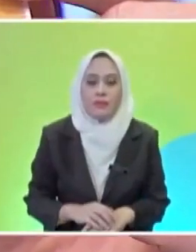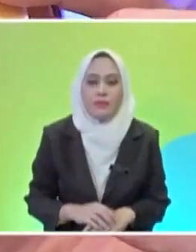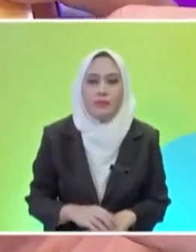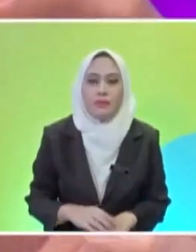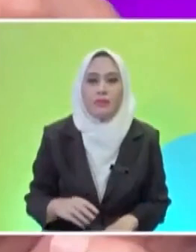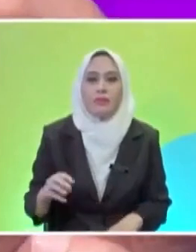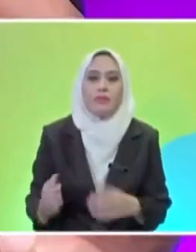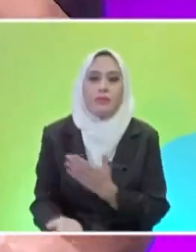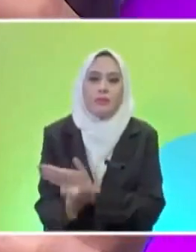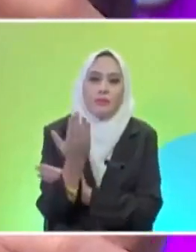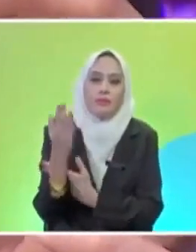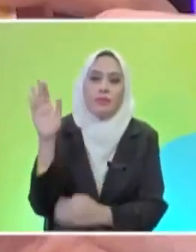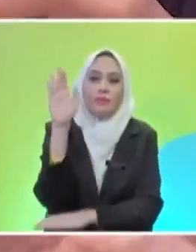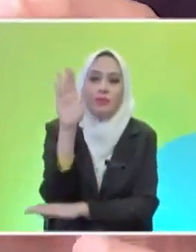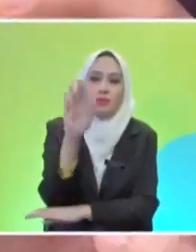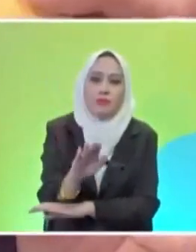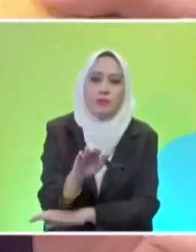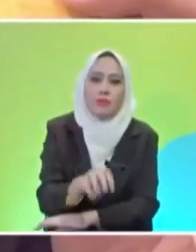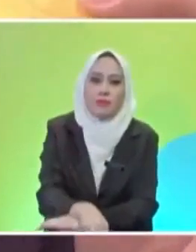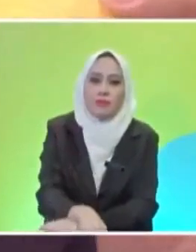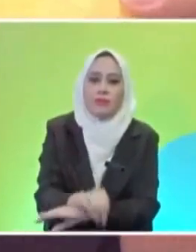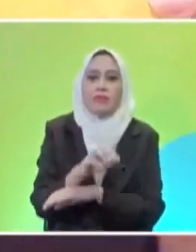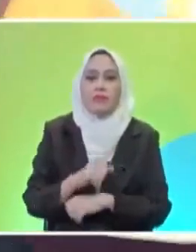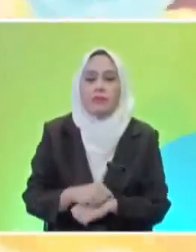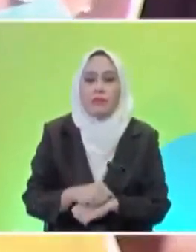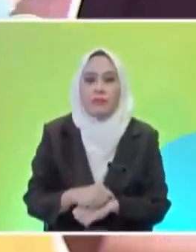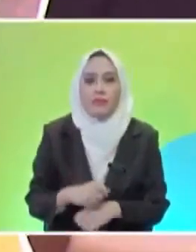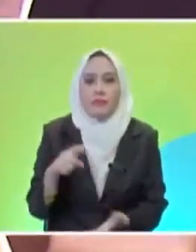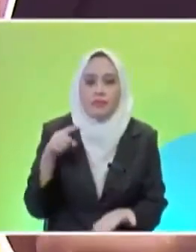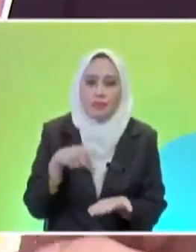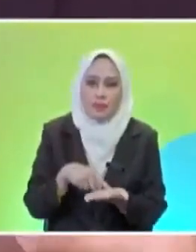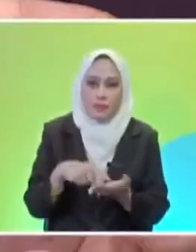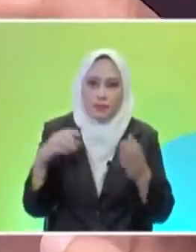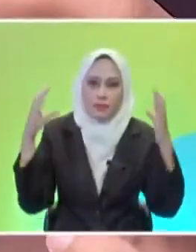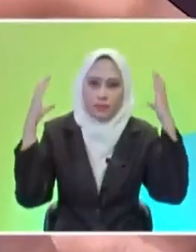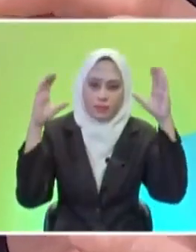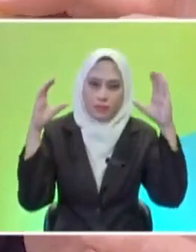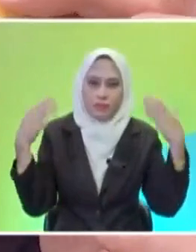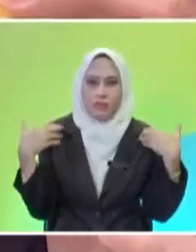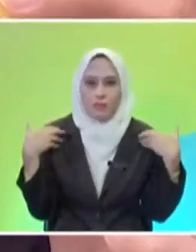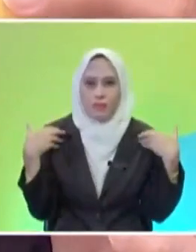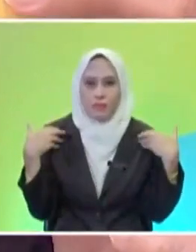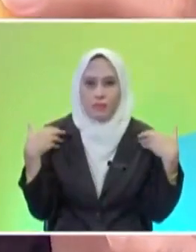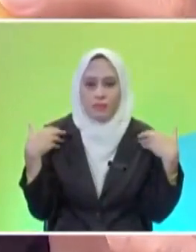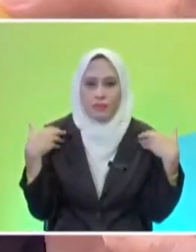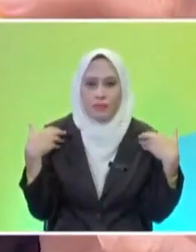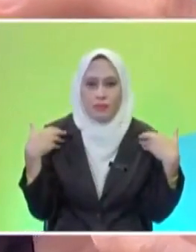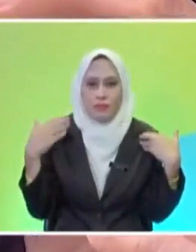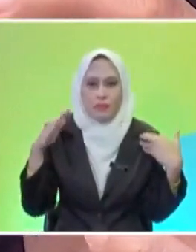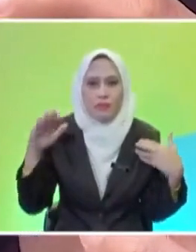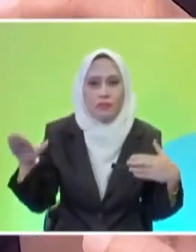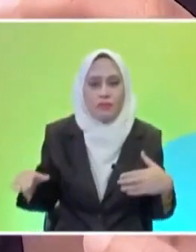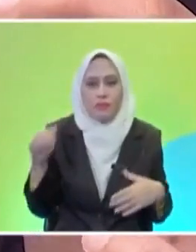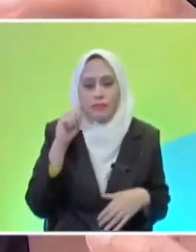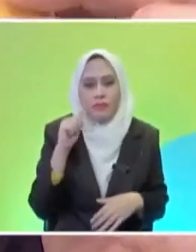malam. Yang ini, cikgu, saya nampak ada seorang adik perempuan saya sedang makan,